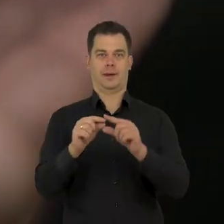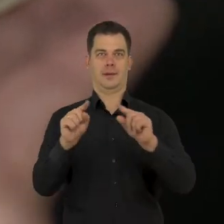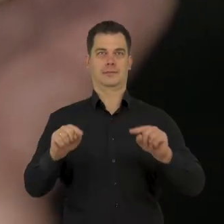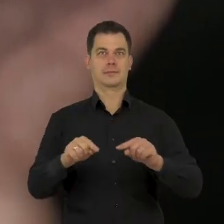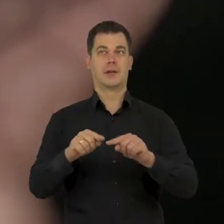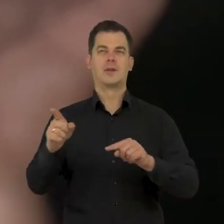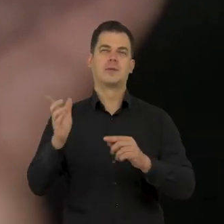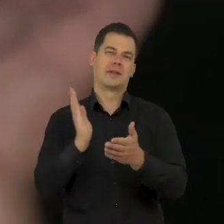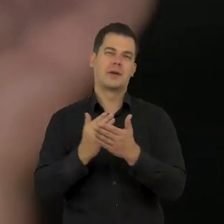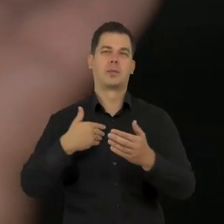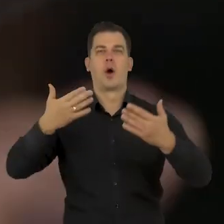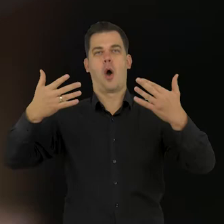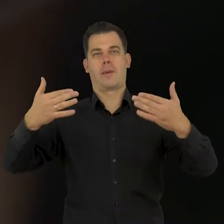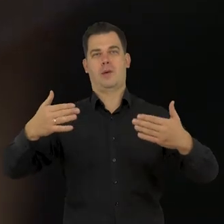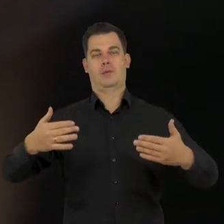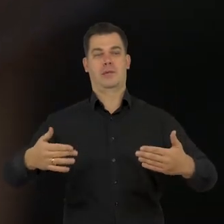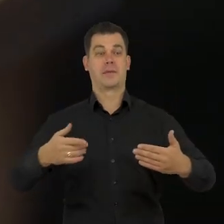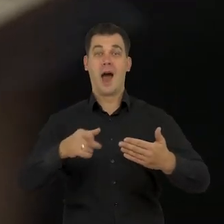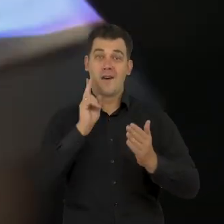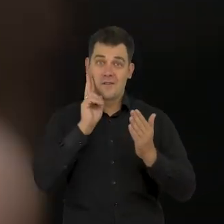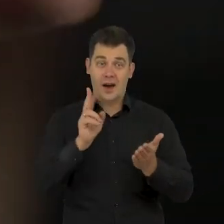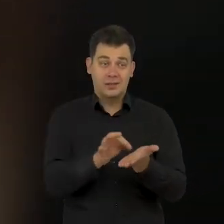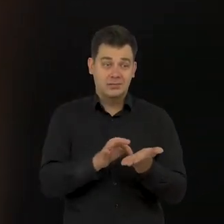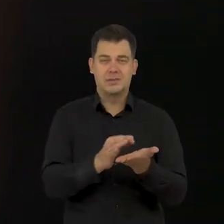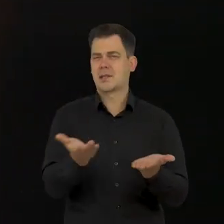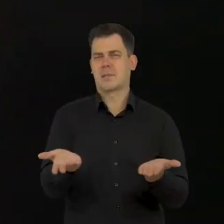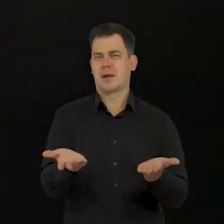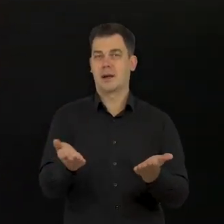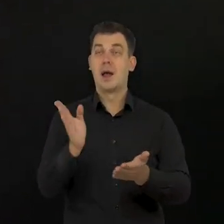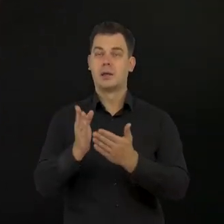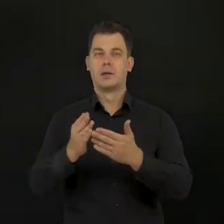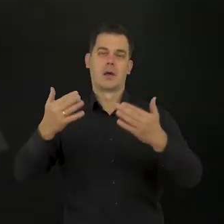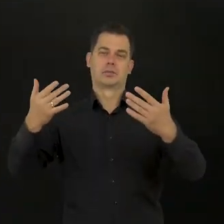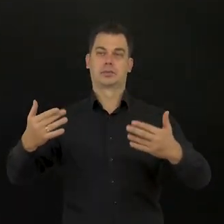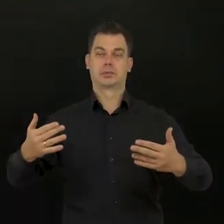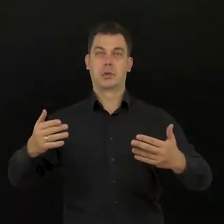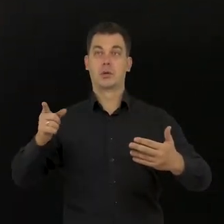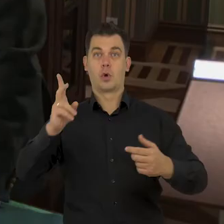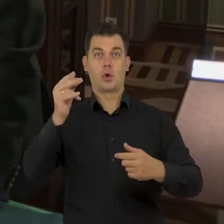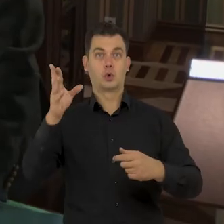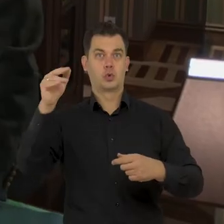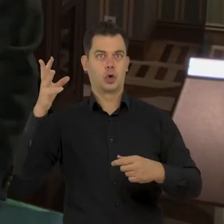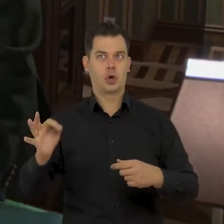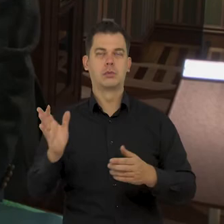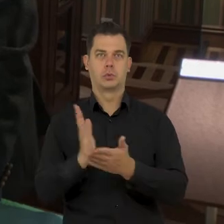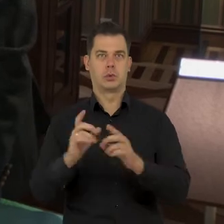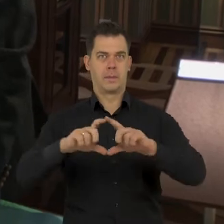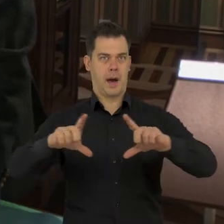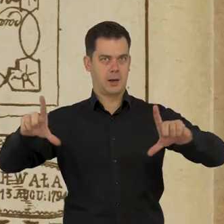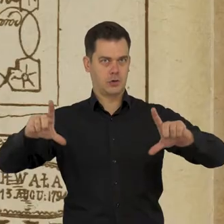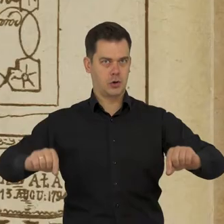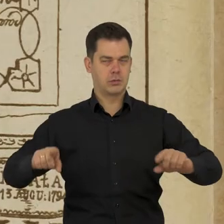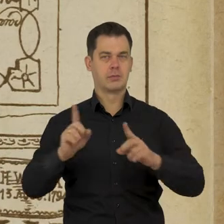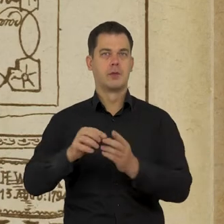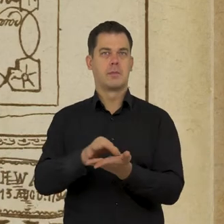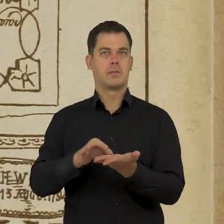przez kilkaset lat funkcjonował jako jednostka obrachunkowa do czasu insurekcji kościuszkowskiej, kiedy zostały wyemitowane zarówno